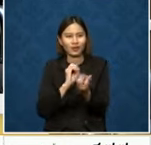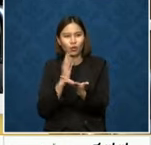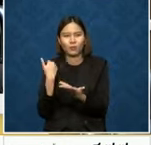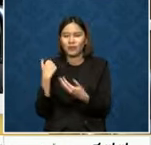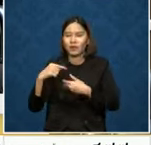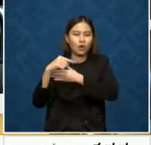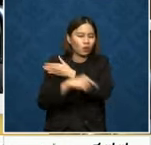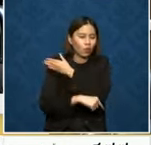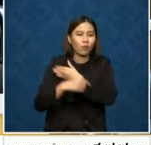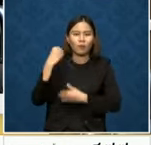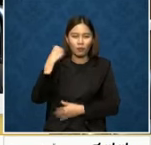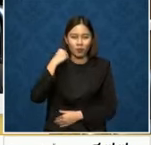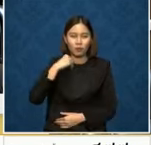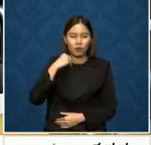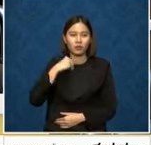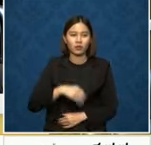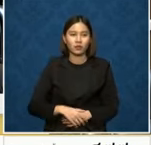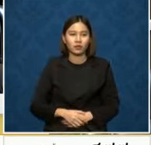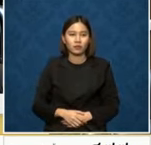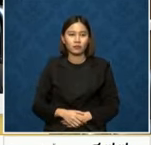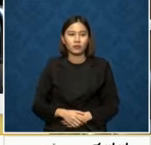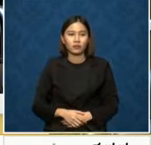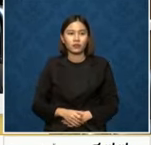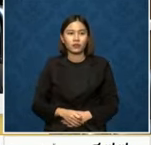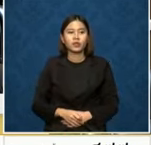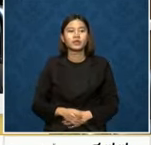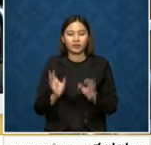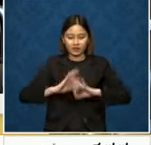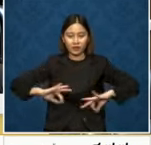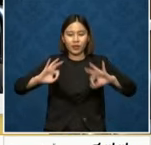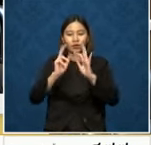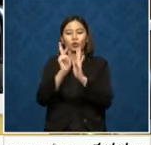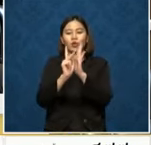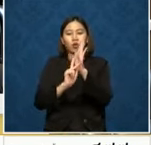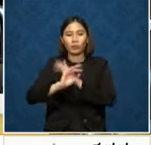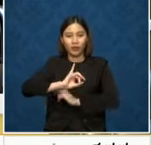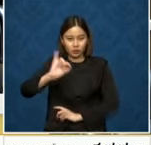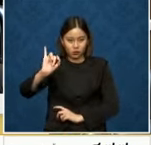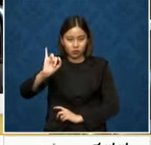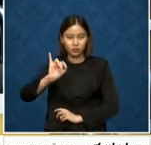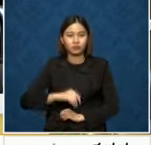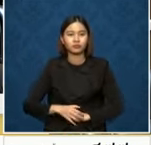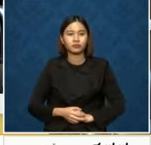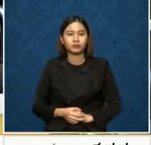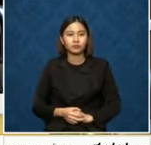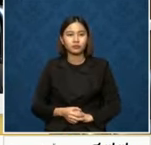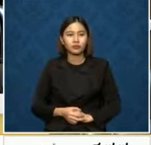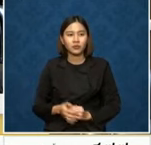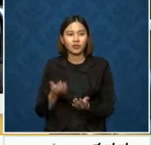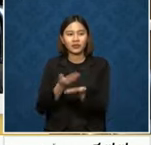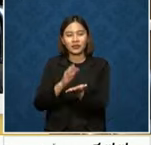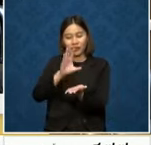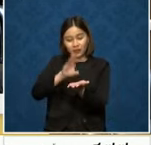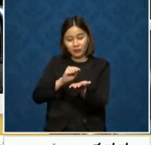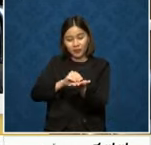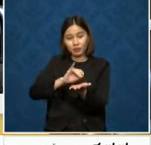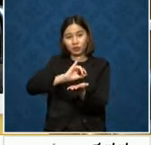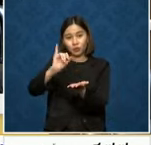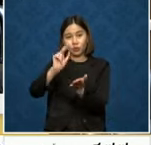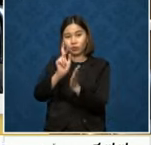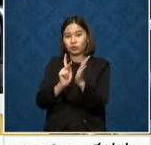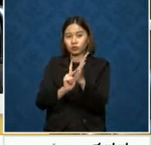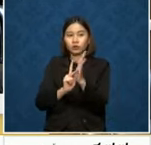กโกงซะอย่างมากเพราะงั้นควรเอาขึ้นมาบนดินแล้วก็เก็บภาษีถูกต้องเ